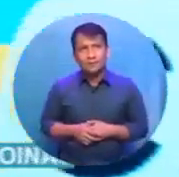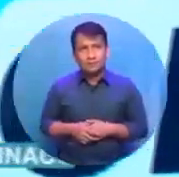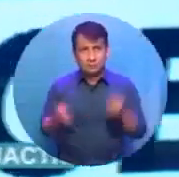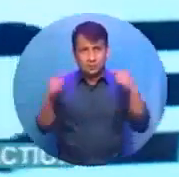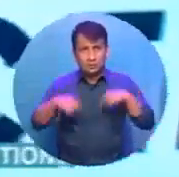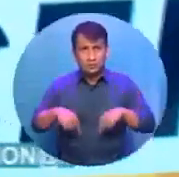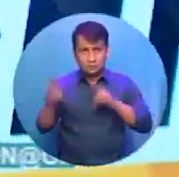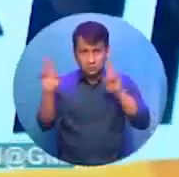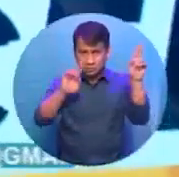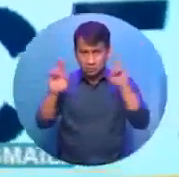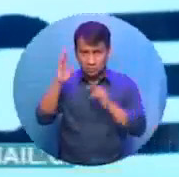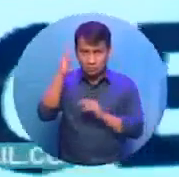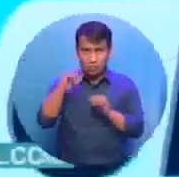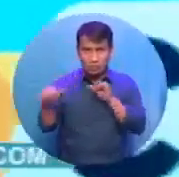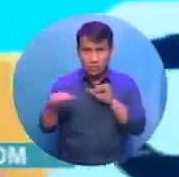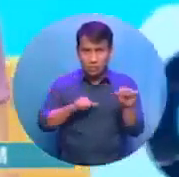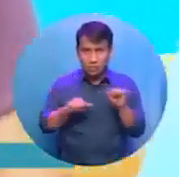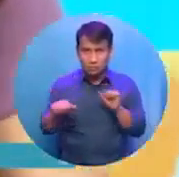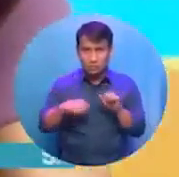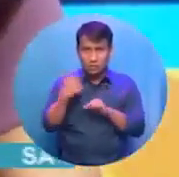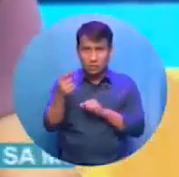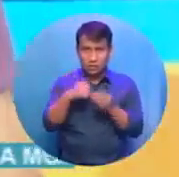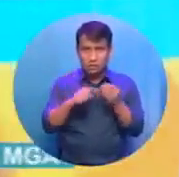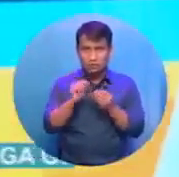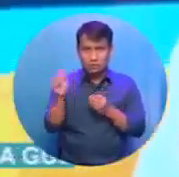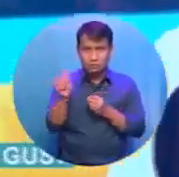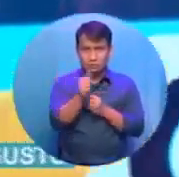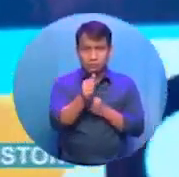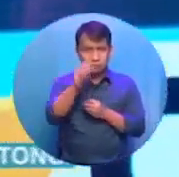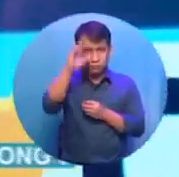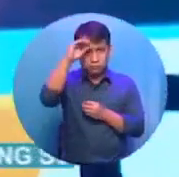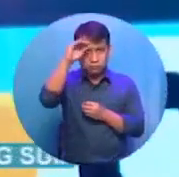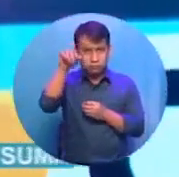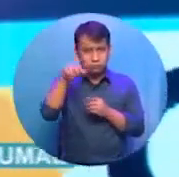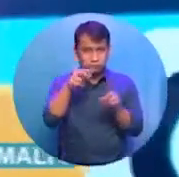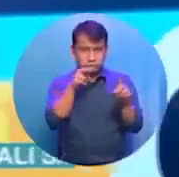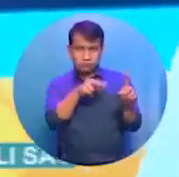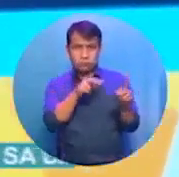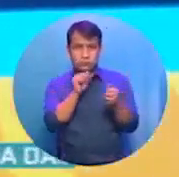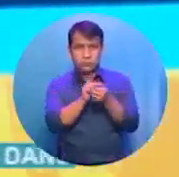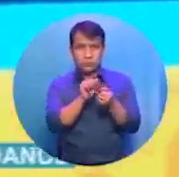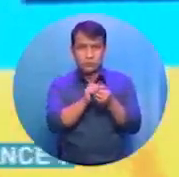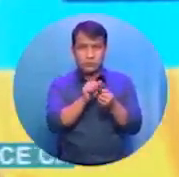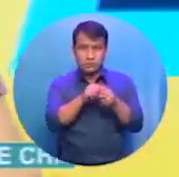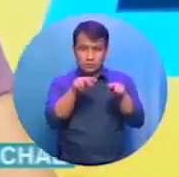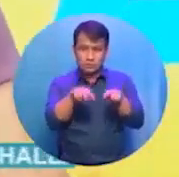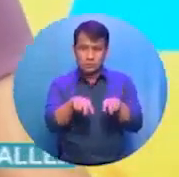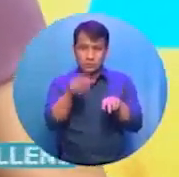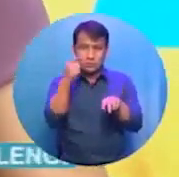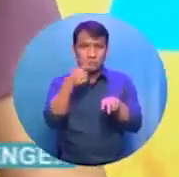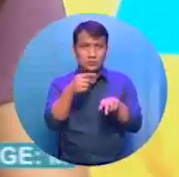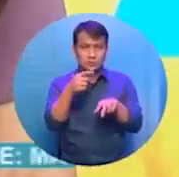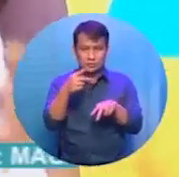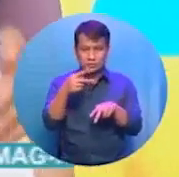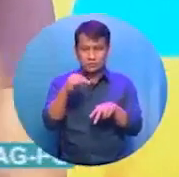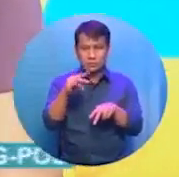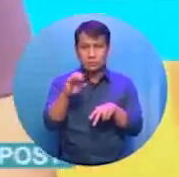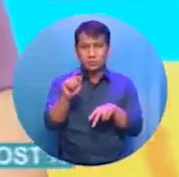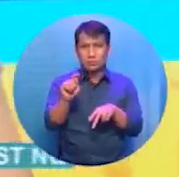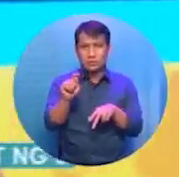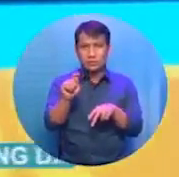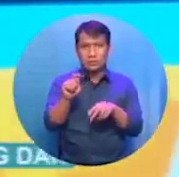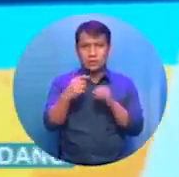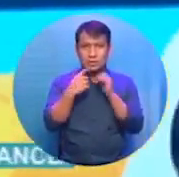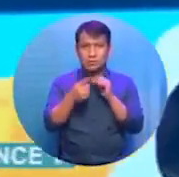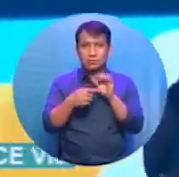Dito humanda dahil maaksyon ang kasong ito tungkol ito sa isang mister na naakto ang kasama sa higaan, si Kabit. Nako, napakulong